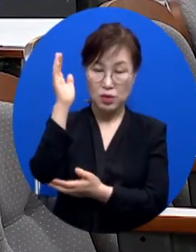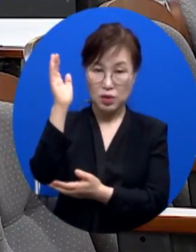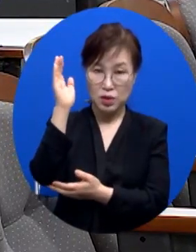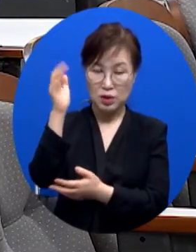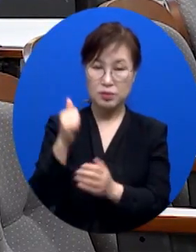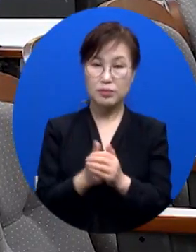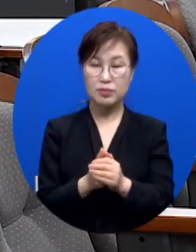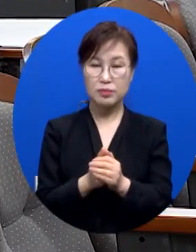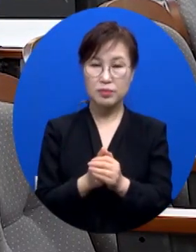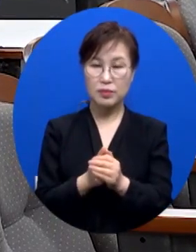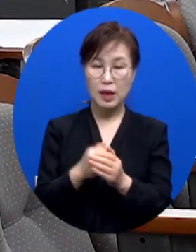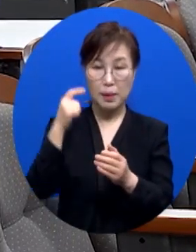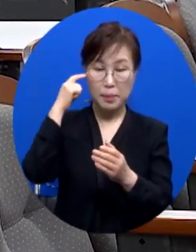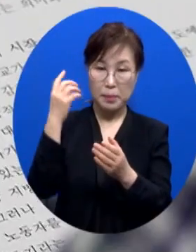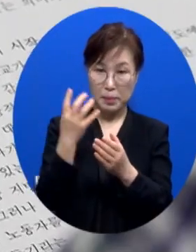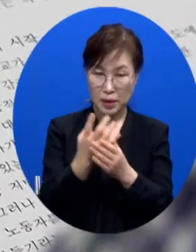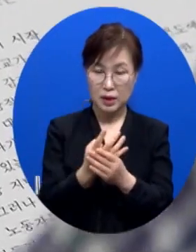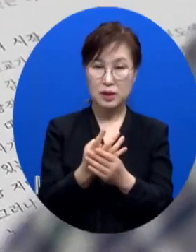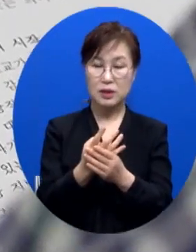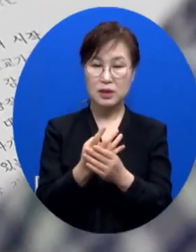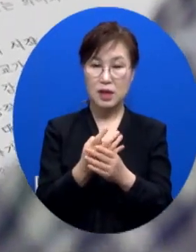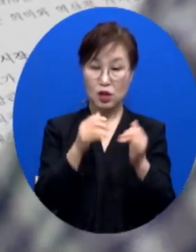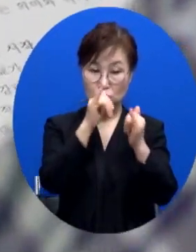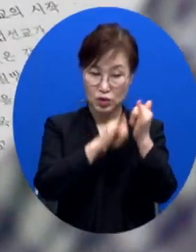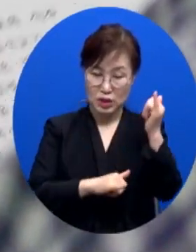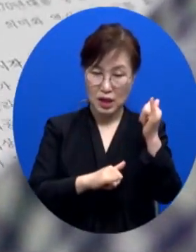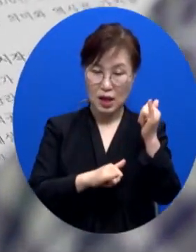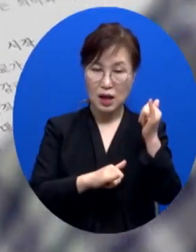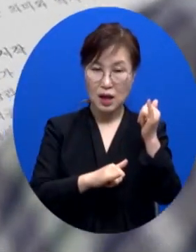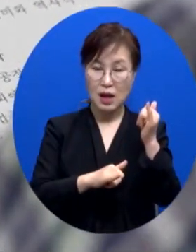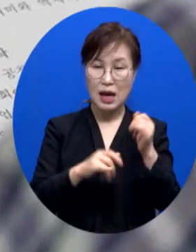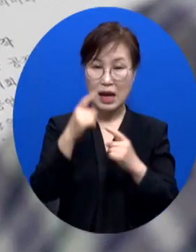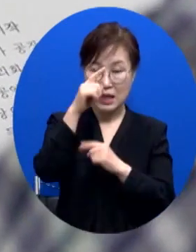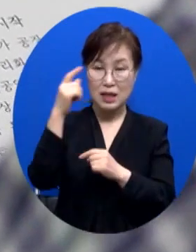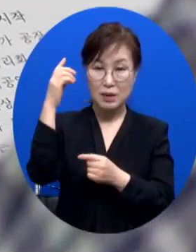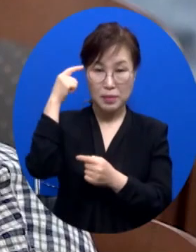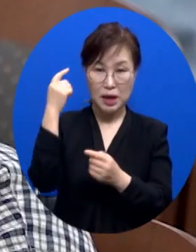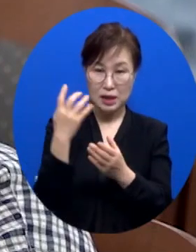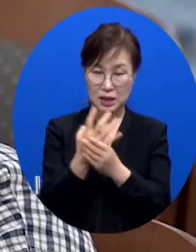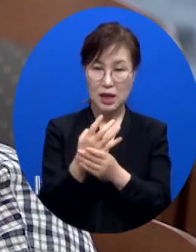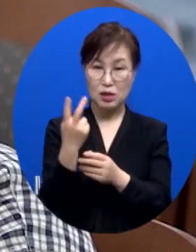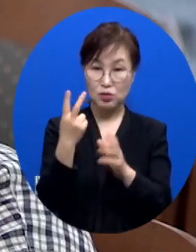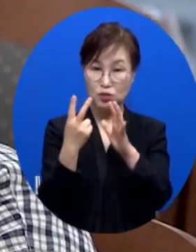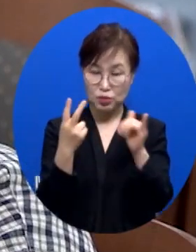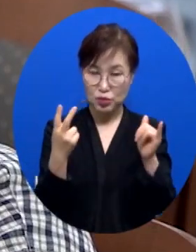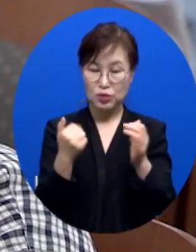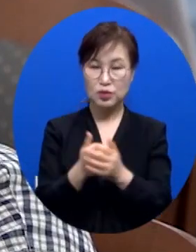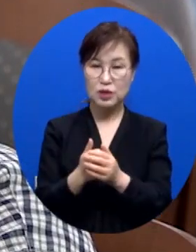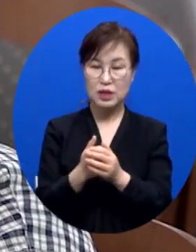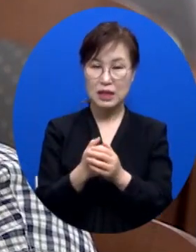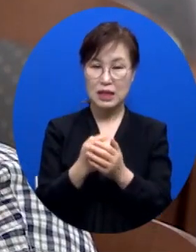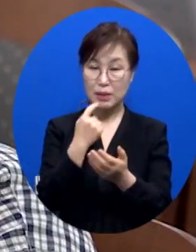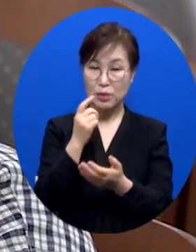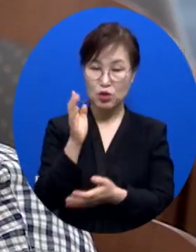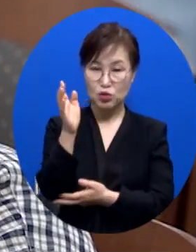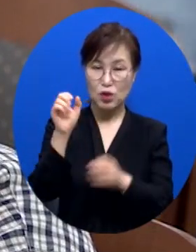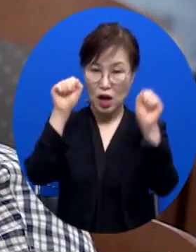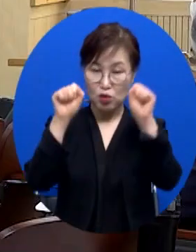한국기독교역사문화재단 손승호 박사, 국사편찬위원회 이상록 박사 등이 한국기독교와